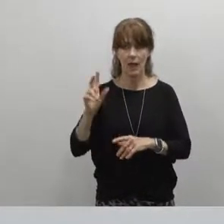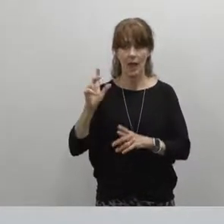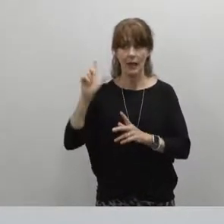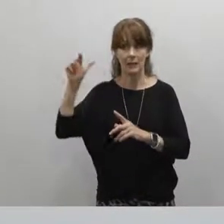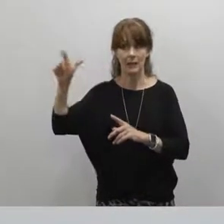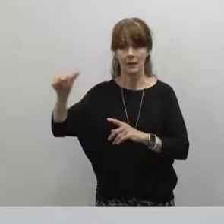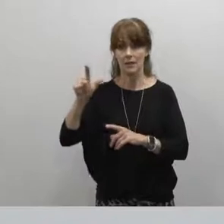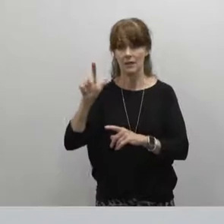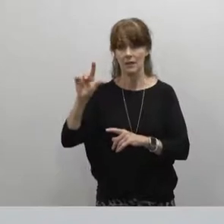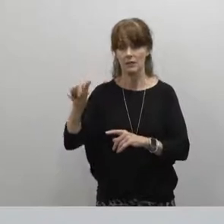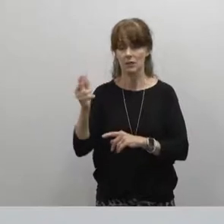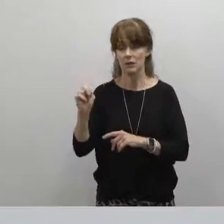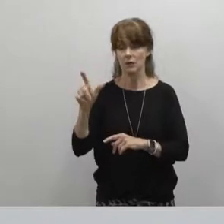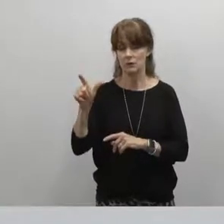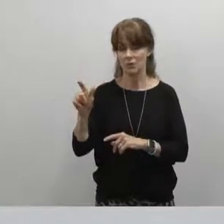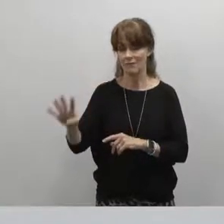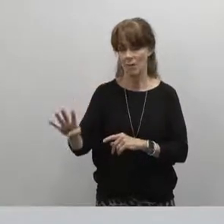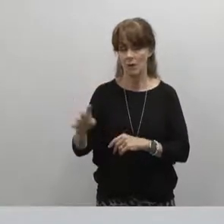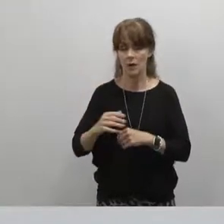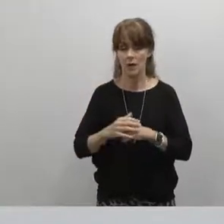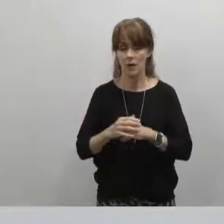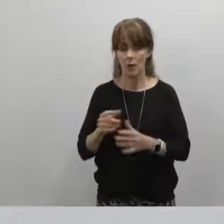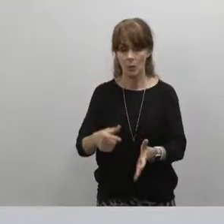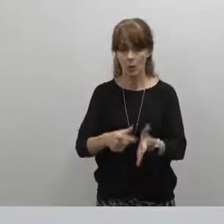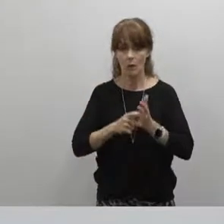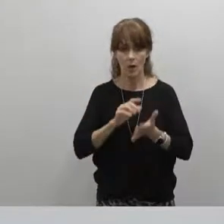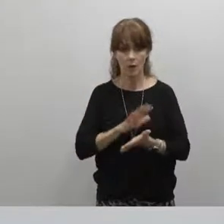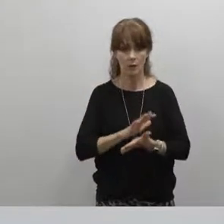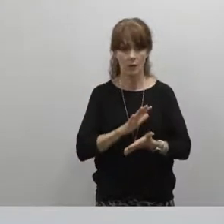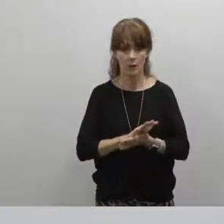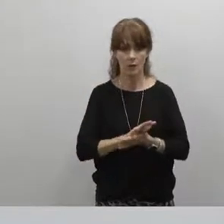នឹងសាលារៀនតម្រូវឲ្យសាលារៀន